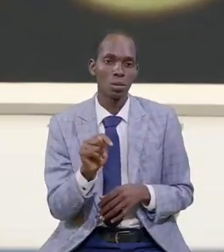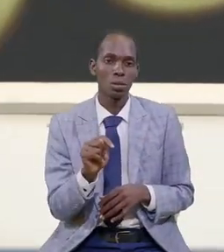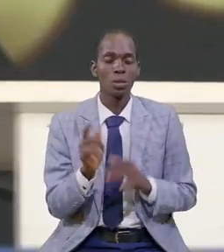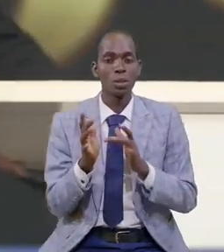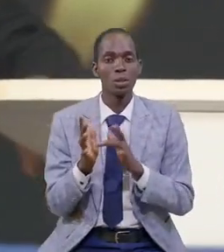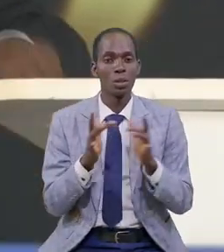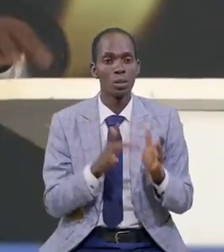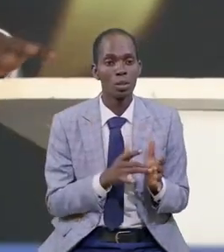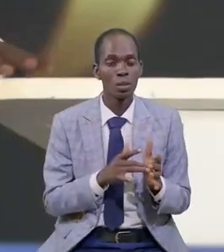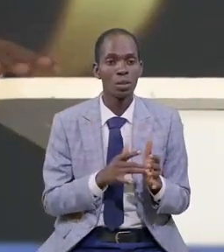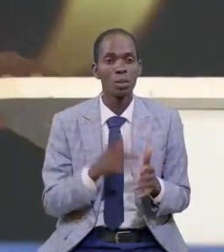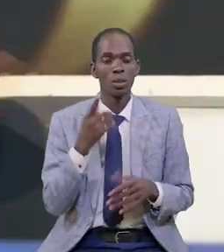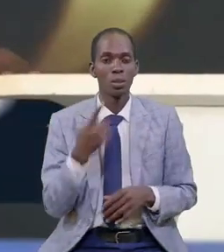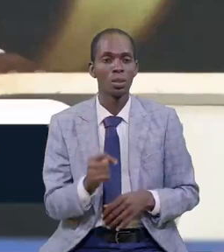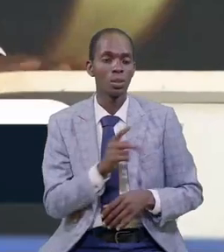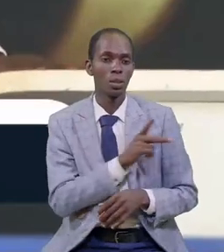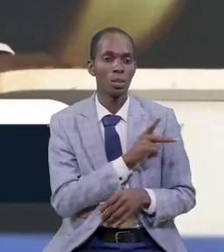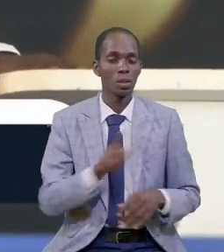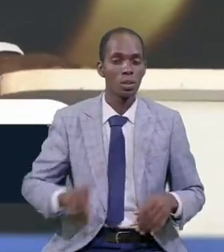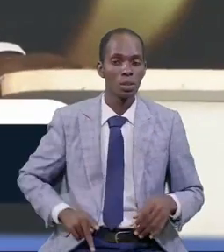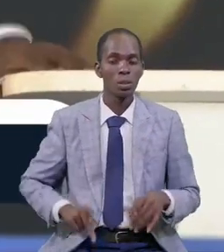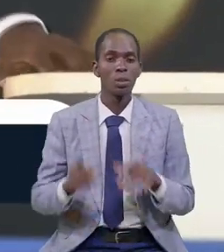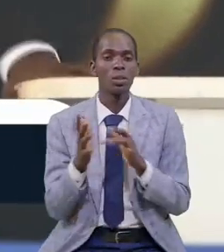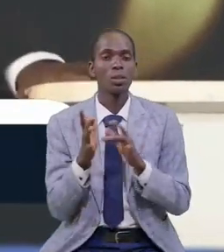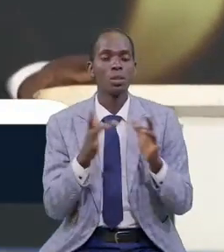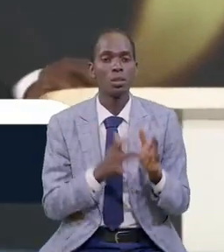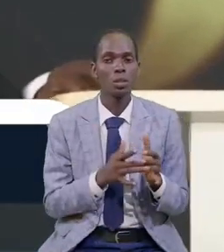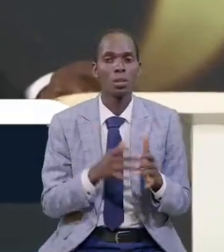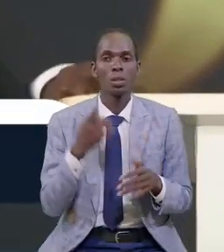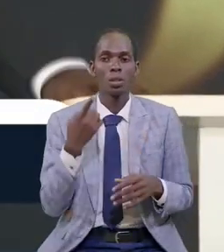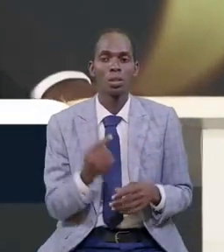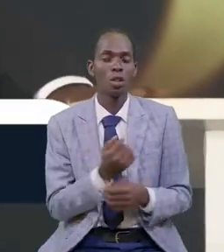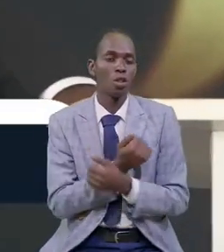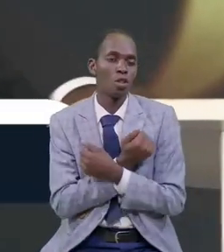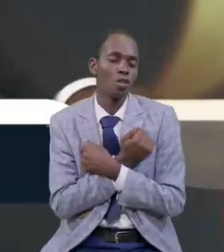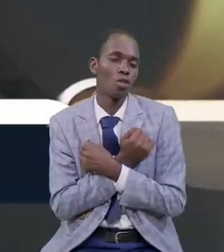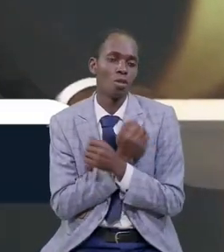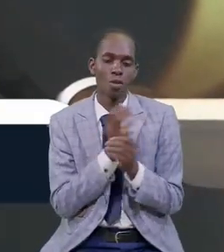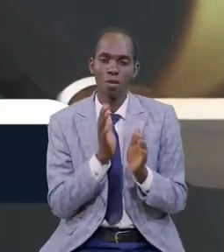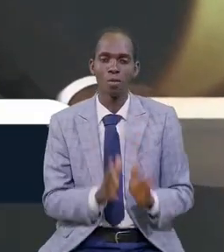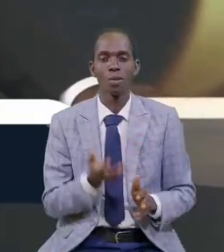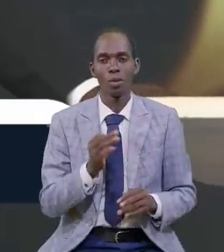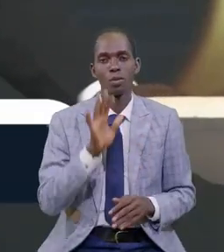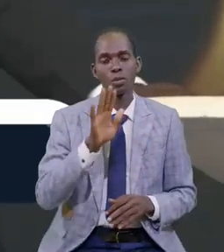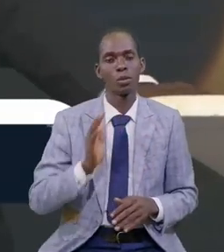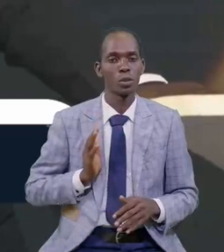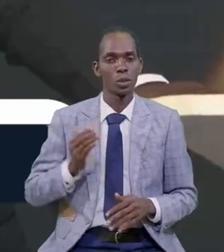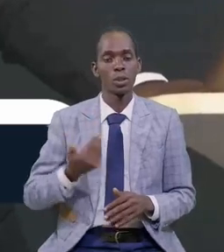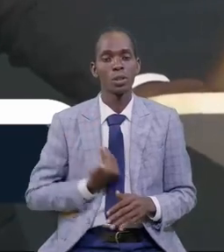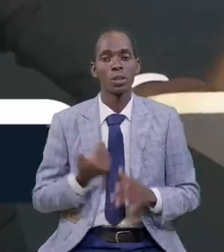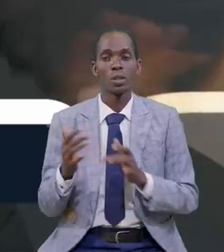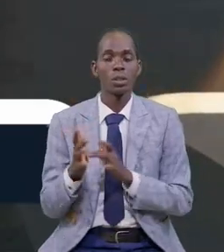Jésus le roi Jésus l'amant de votre âme